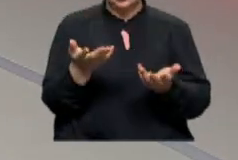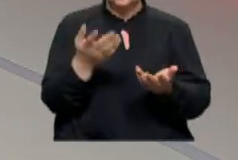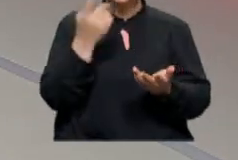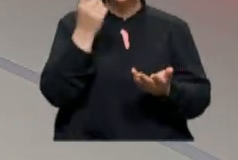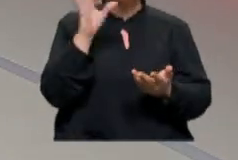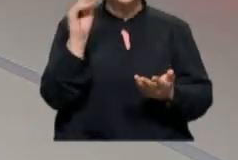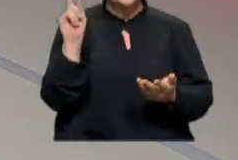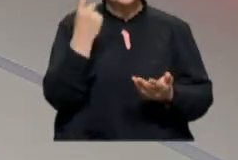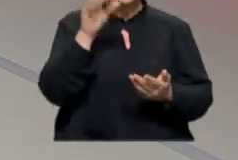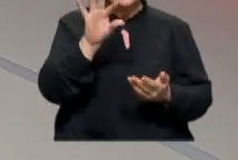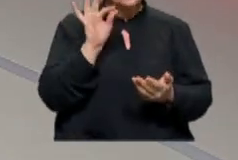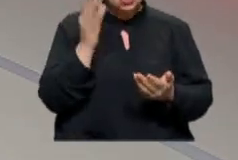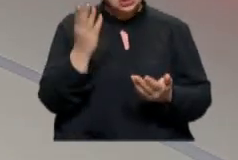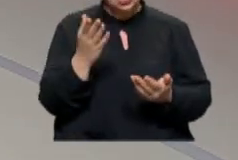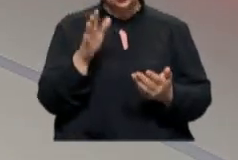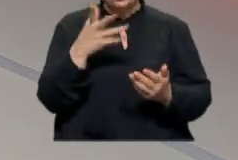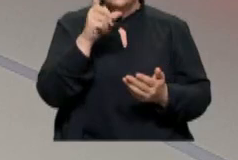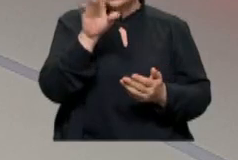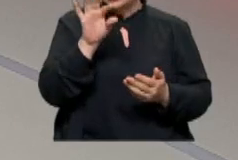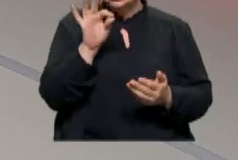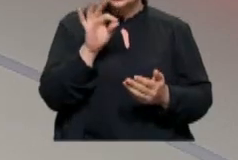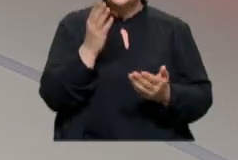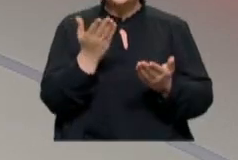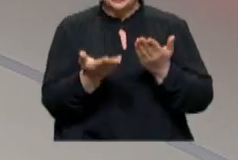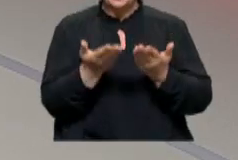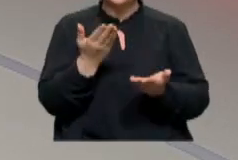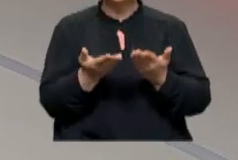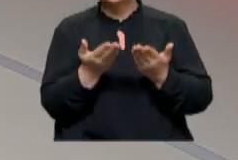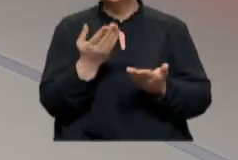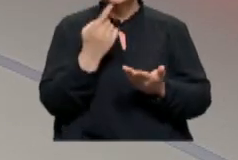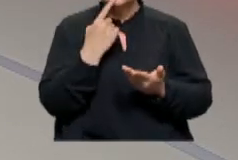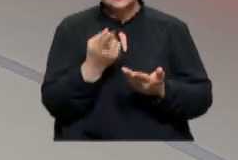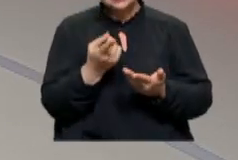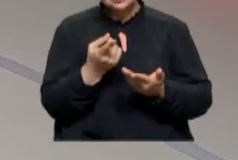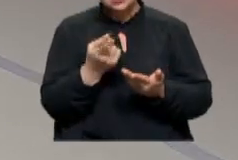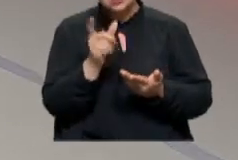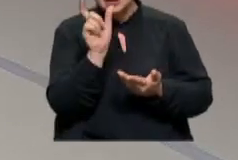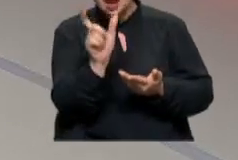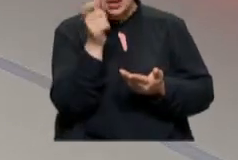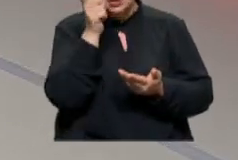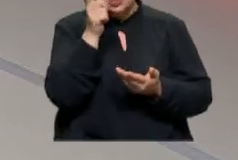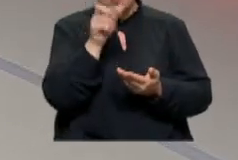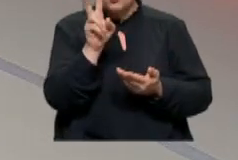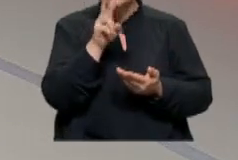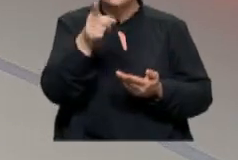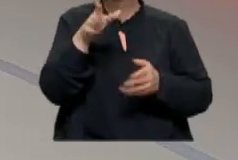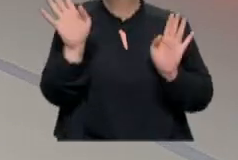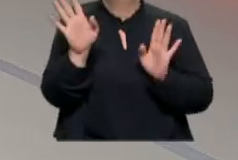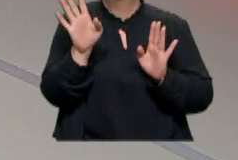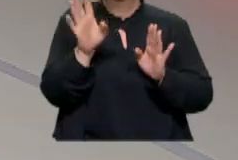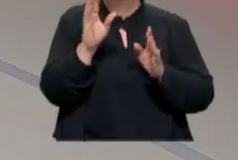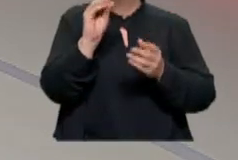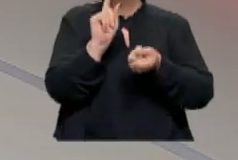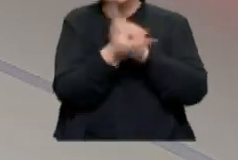de çok ilginç bir tercih, tuhaf bir tercih bu. Değerlendiriyoruz demesi. Model o değil, model